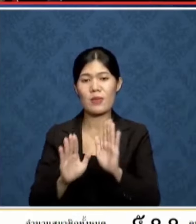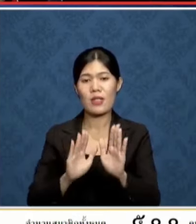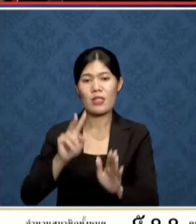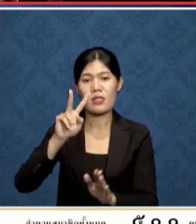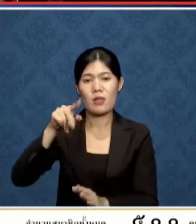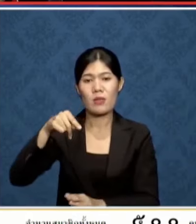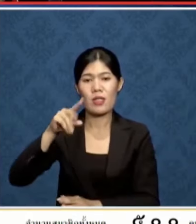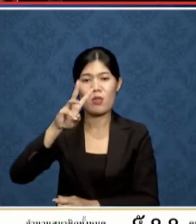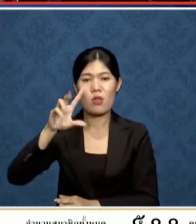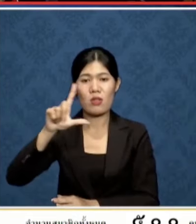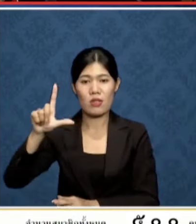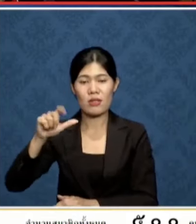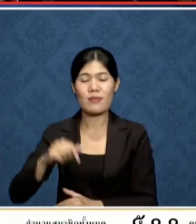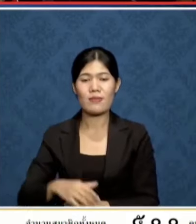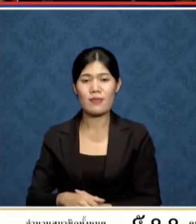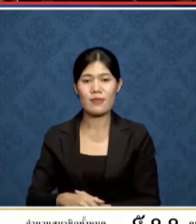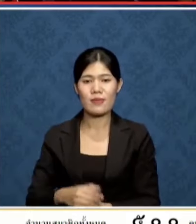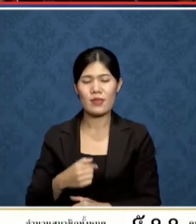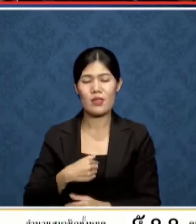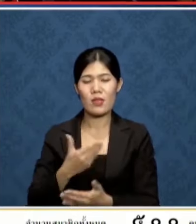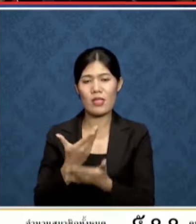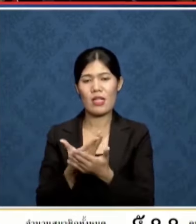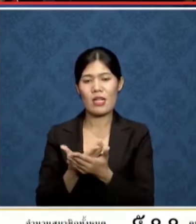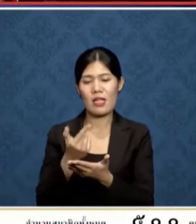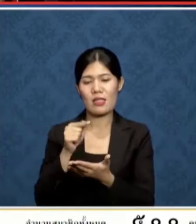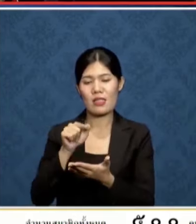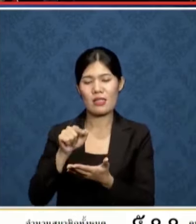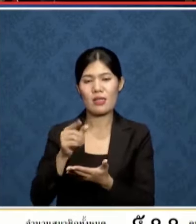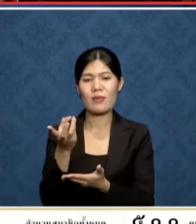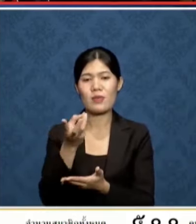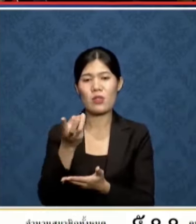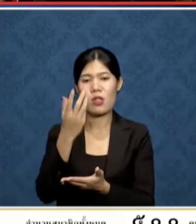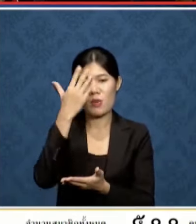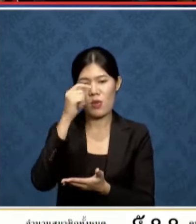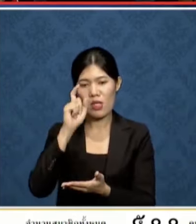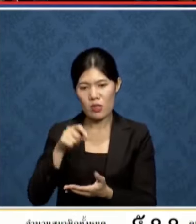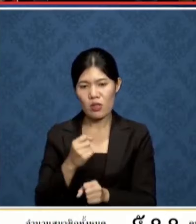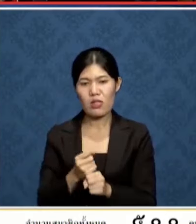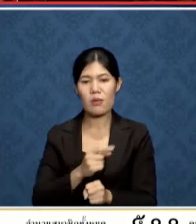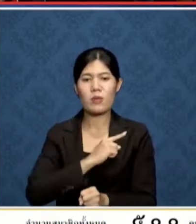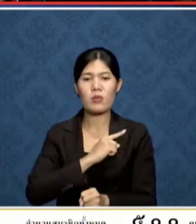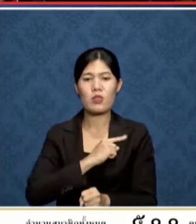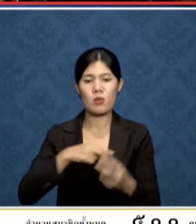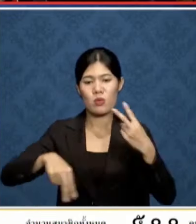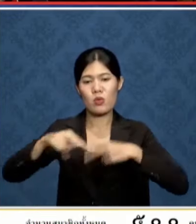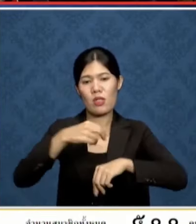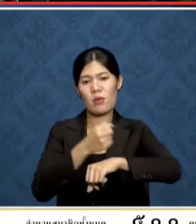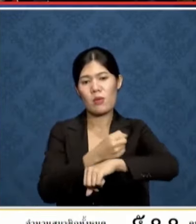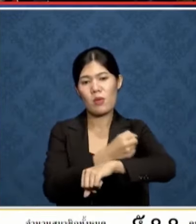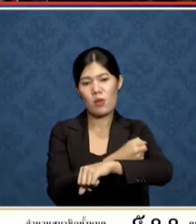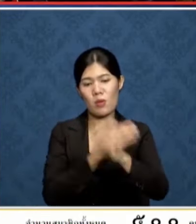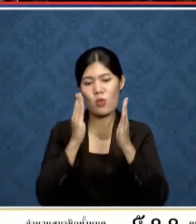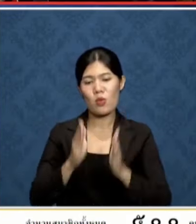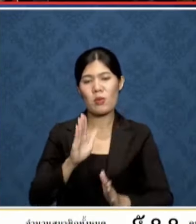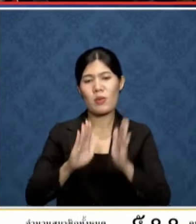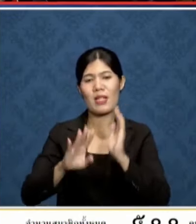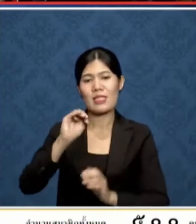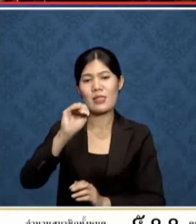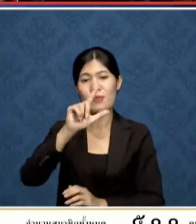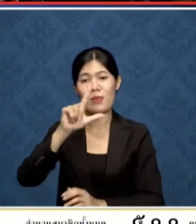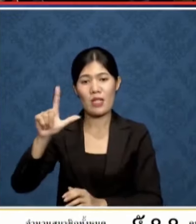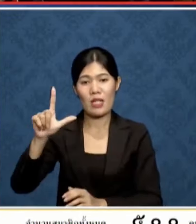2,600ล้านบาทเท่านั้นครับถือว่าเป็นงบประมาณที่น้อยนะครับเมื่อเทียบกับภารกิจที่ต้องดูแลแรงงานทั้งประเทศเกือบ 40ล้านคนทั้งใน